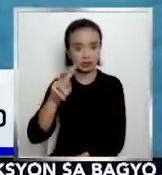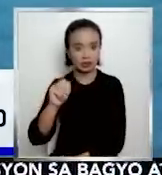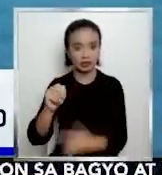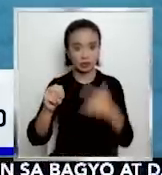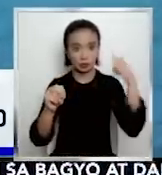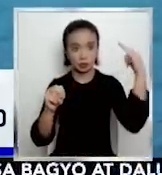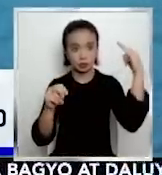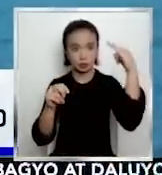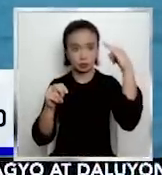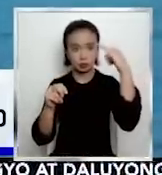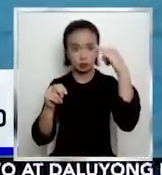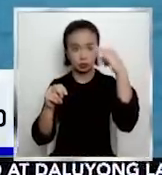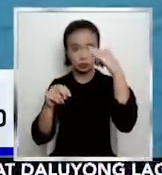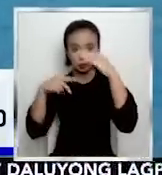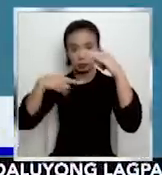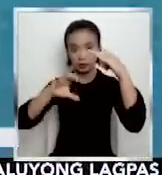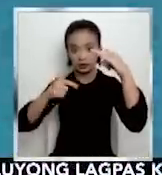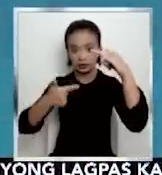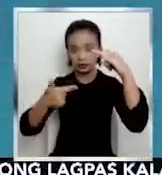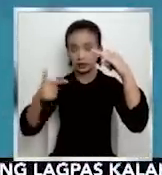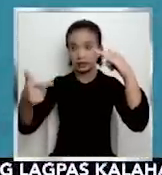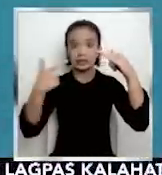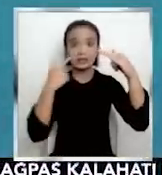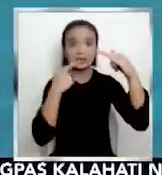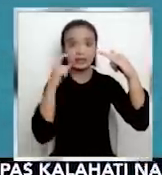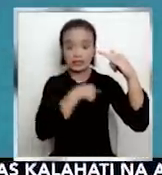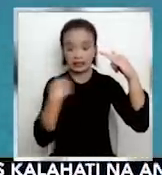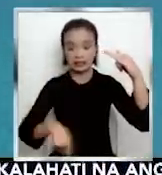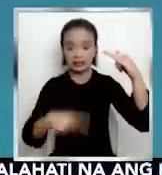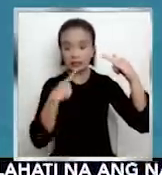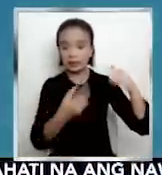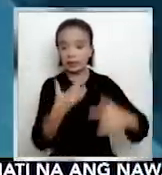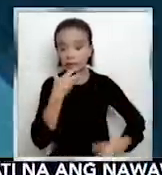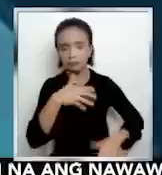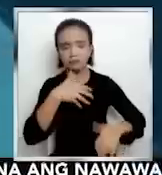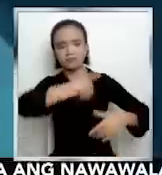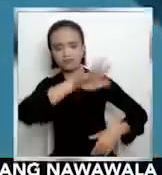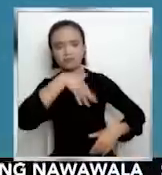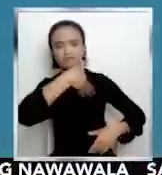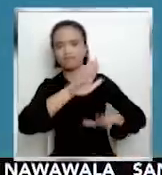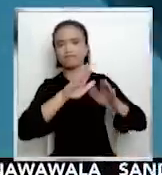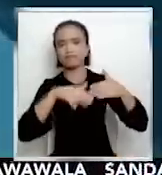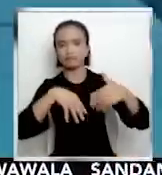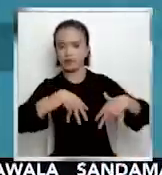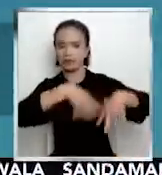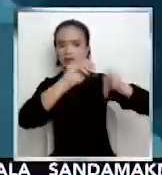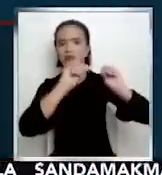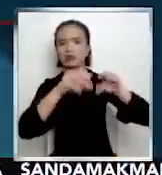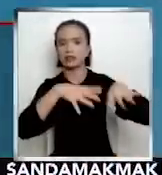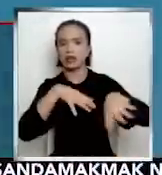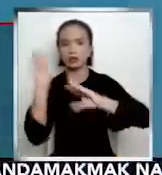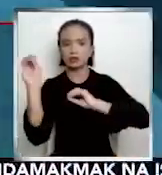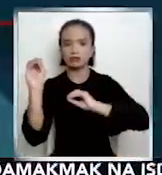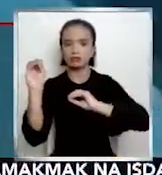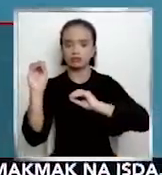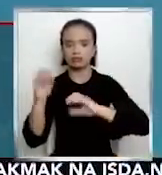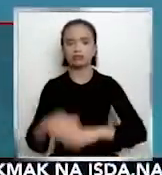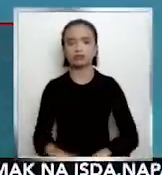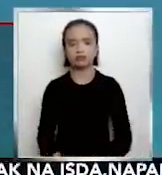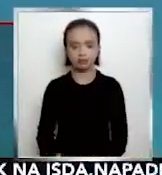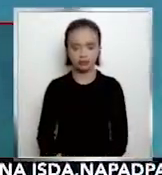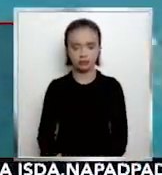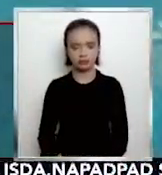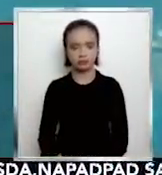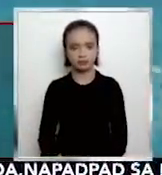PCG, nagradyo ang mga Chinese at pinaalis ang Coast Guard plane mula sa lugar. We are entering the